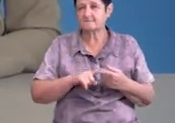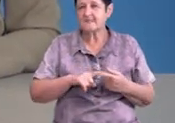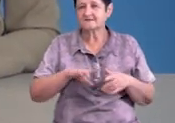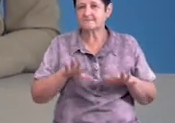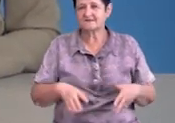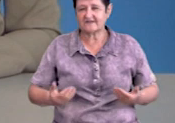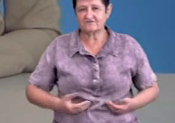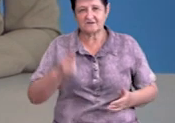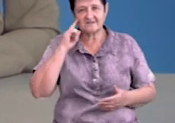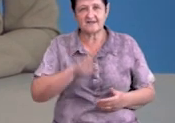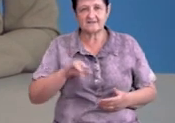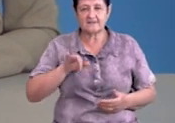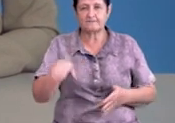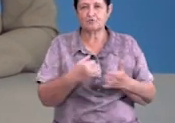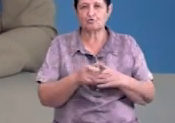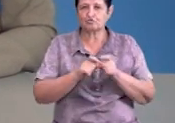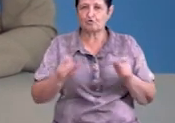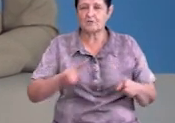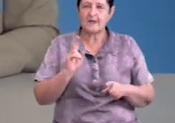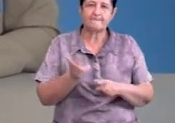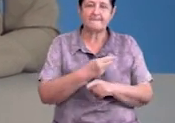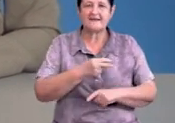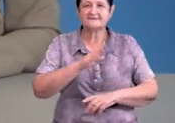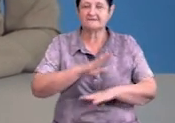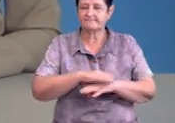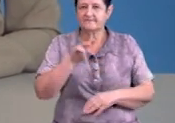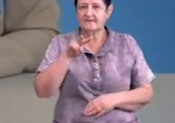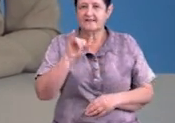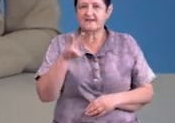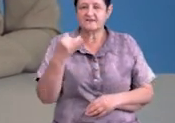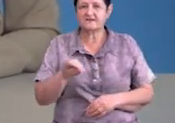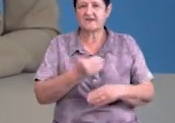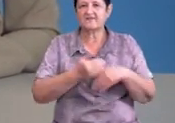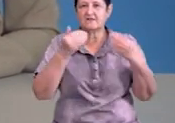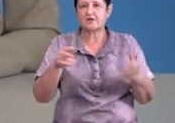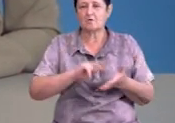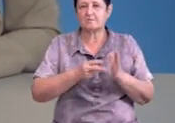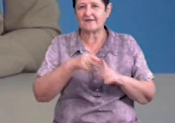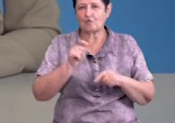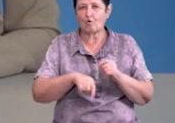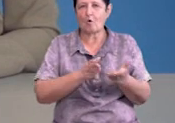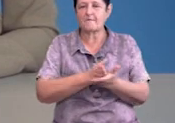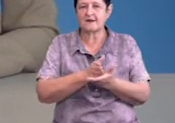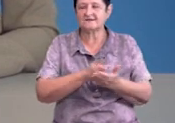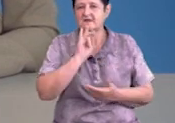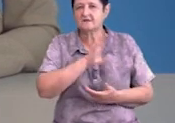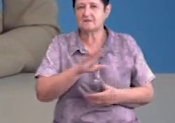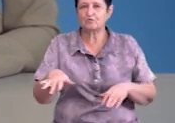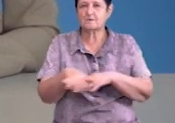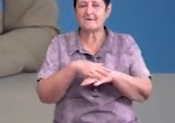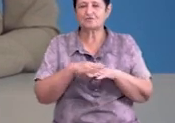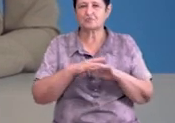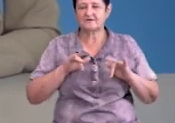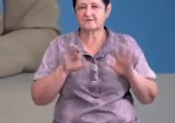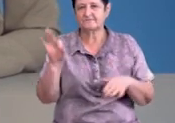означає, що діти підуть до школи, але без урочистої лінійки, відкладуть планові огляди й операції в лікарнях, не буде масових заходів. Про